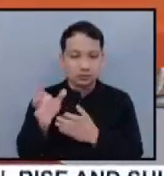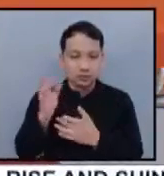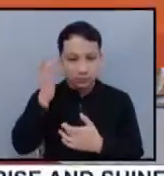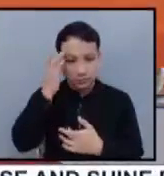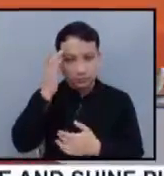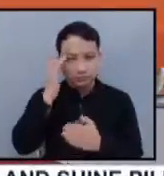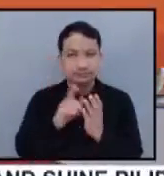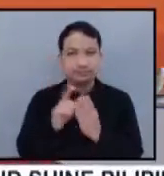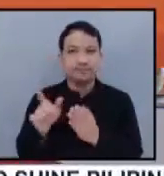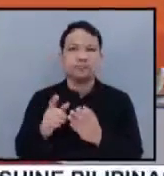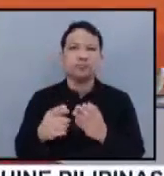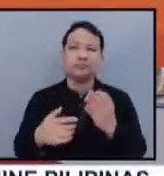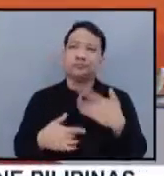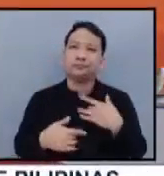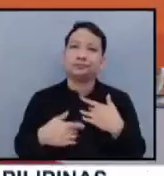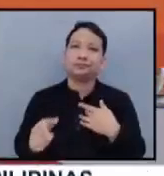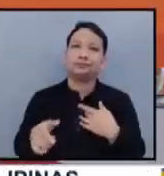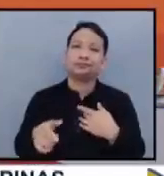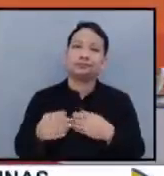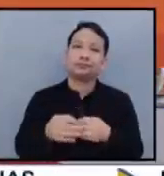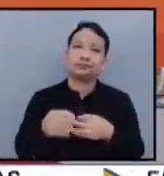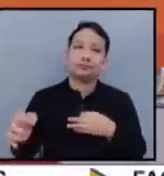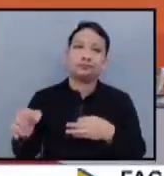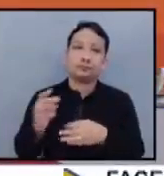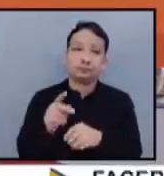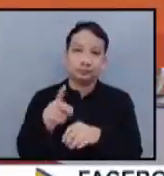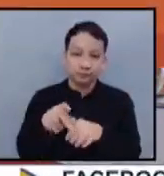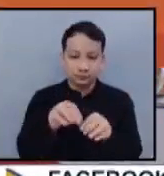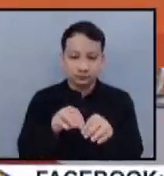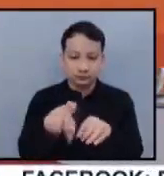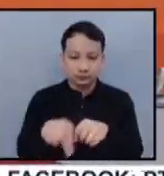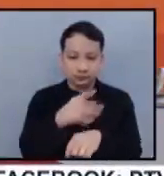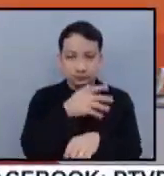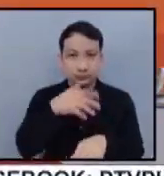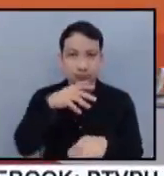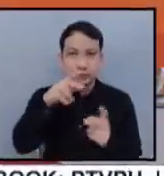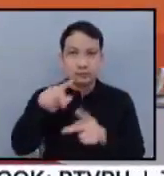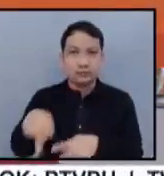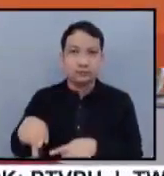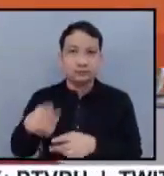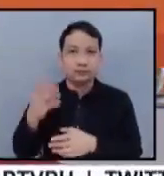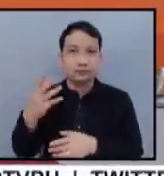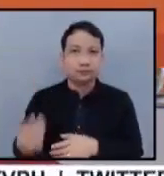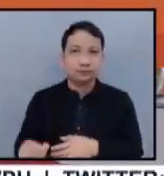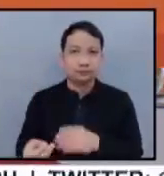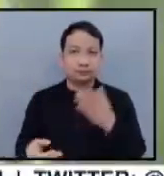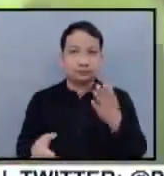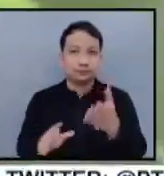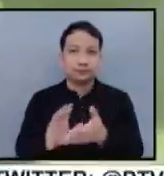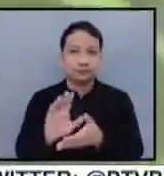Ating bisitahin ang ektaryang taniman nito sa Tanawan, Batangas sa ulat ni Rod Lagusad.